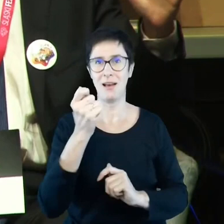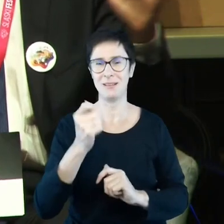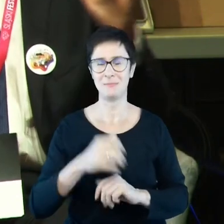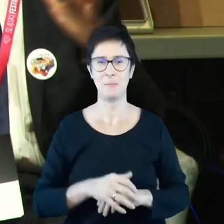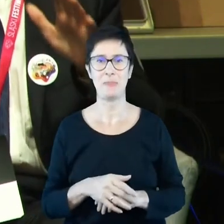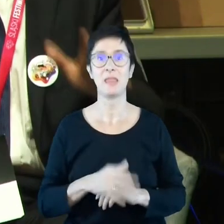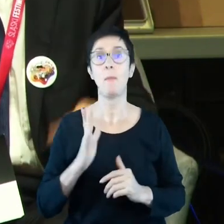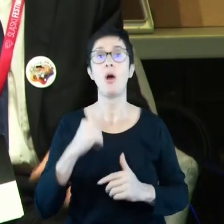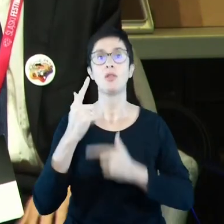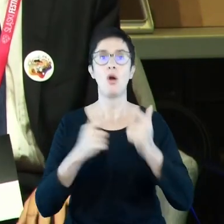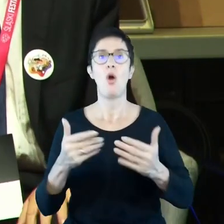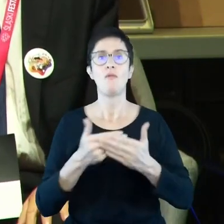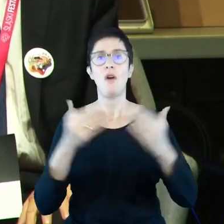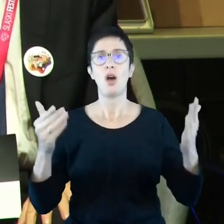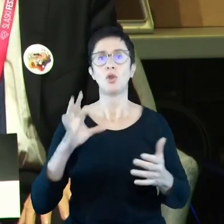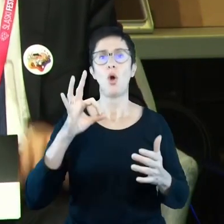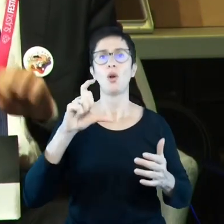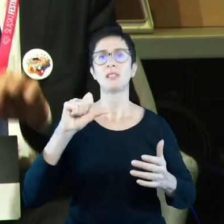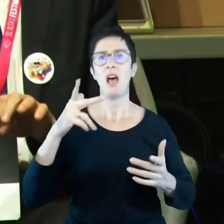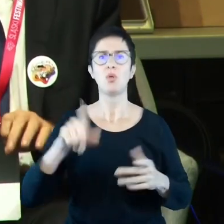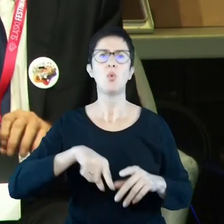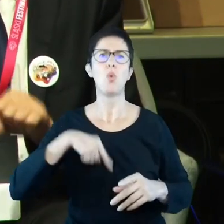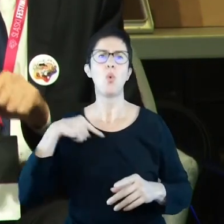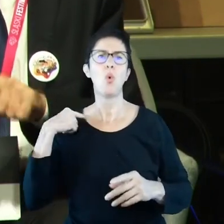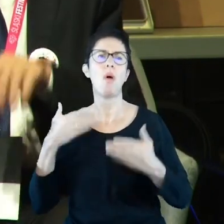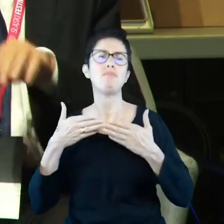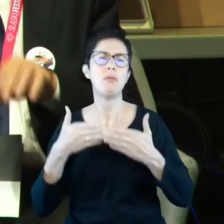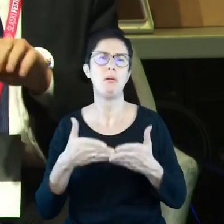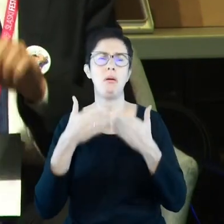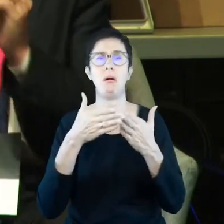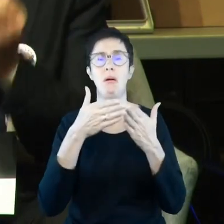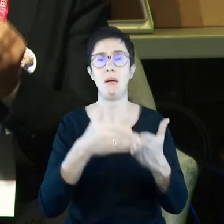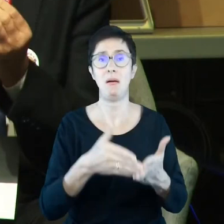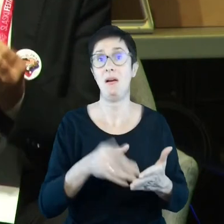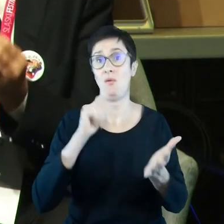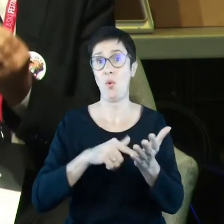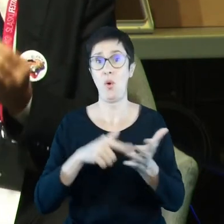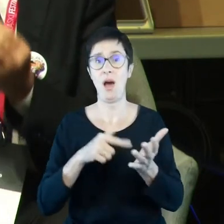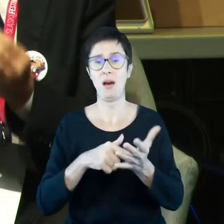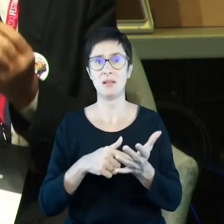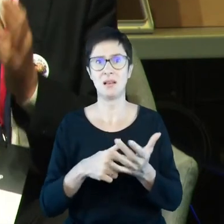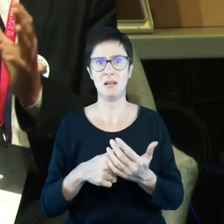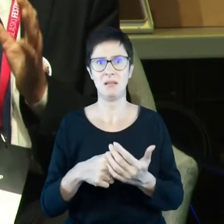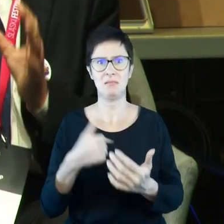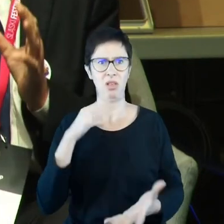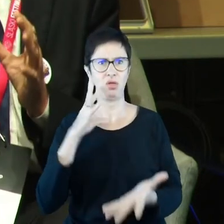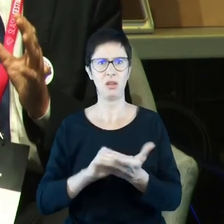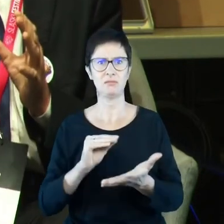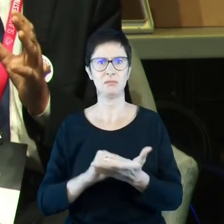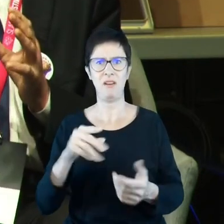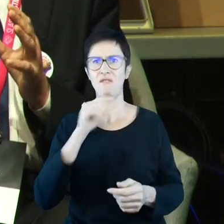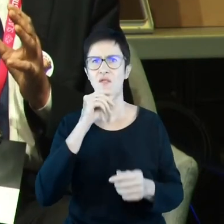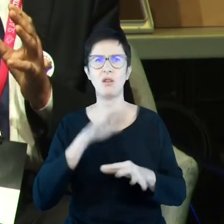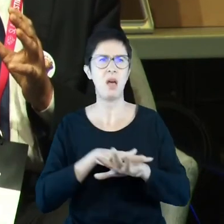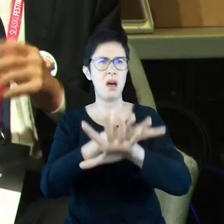ocean. Potem to już były bardzo dalekie i długie rejsy. I w tej sytuacji, kiedy człowiek doświadczał nagle własnej małości, no bez względu na tym, jaki wielki nie byłby ten